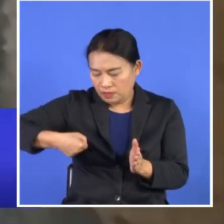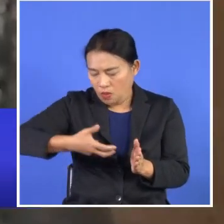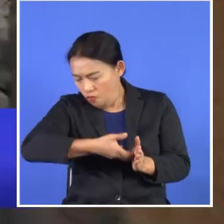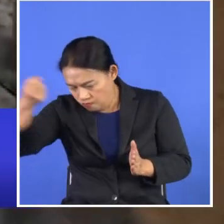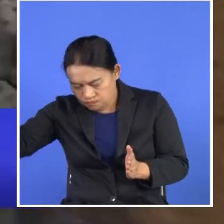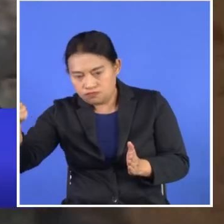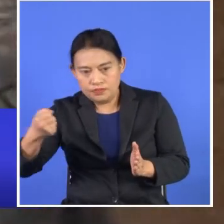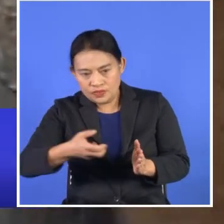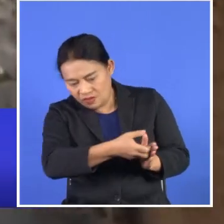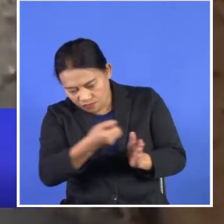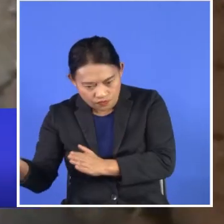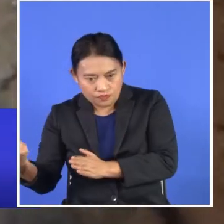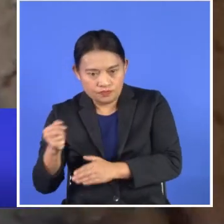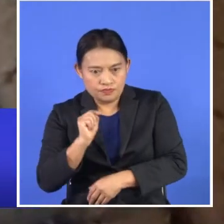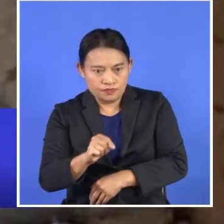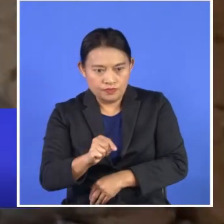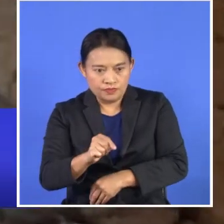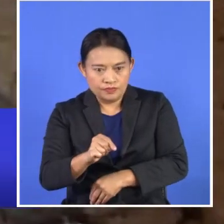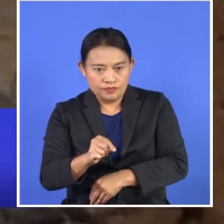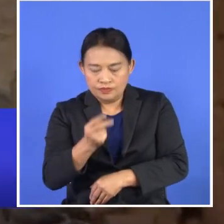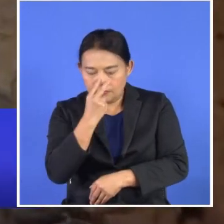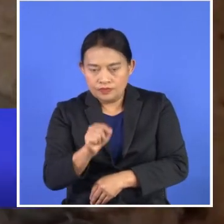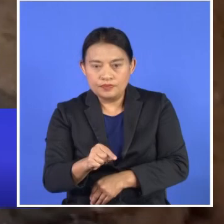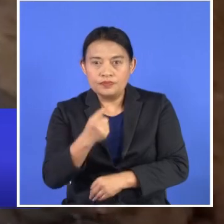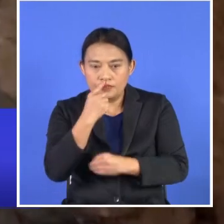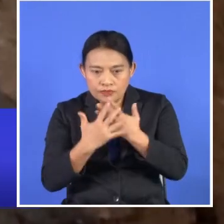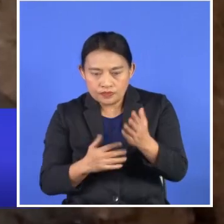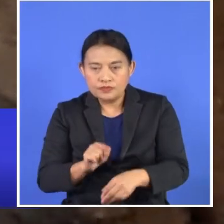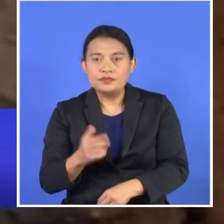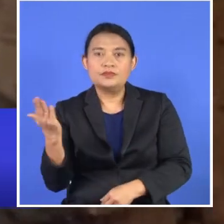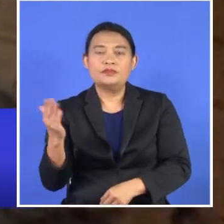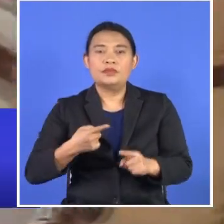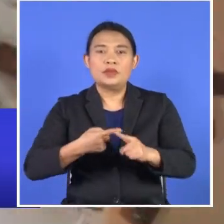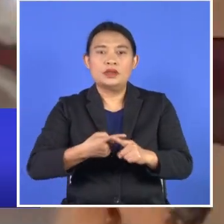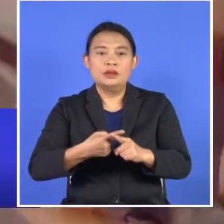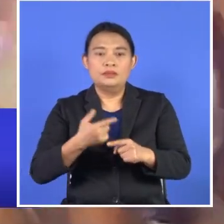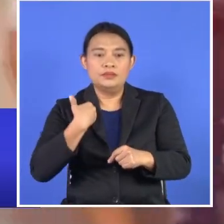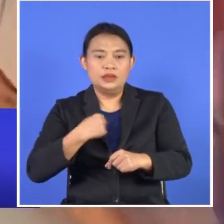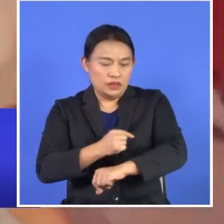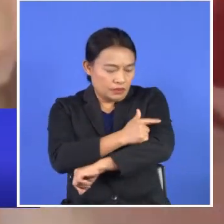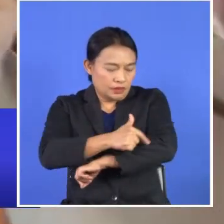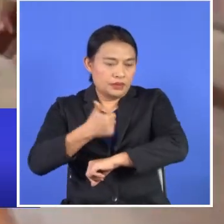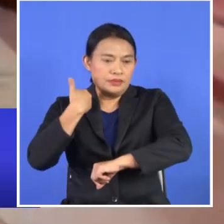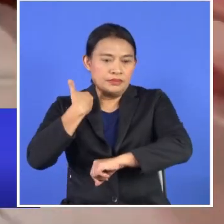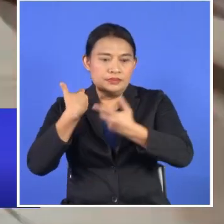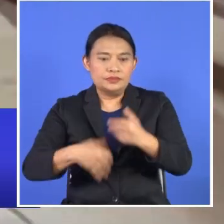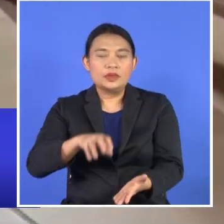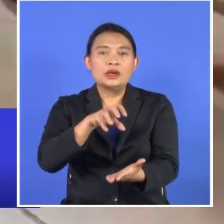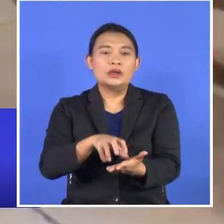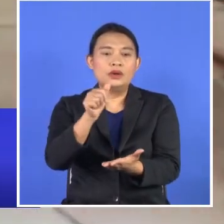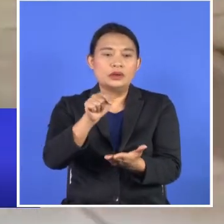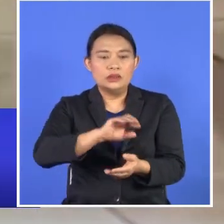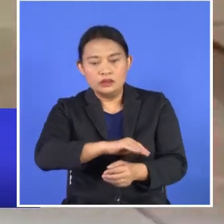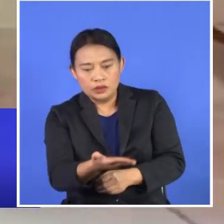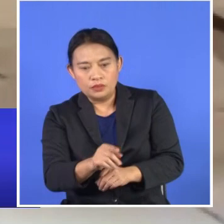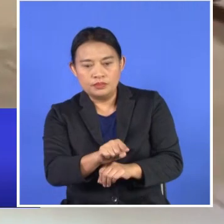ายก็เลยกระชากอีกเธอตกจากรถเนี่ยค่ะคุณผู้ชมคะมีเลือดด้วยนะบาดเจ็บฟกช้ำมีแผลถลอกตามร่างกายแต่โชคดีที่รถเธอไม่ล้ม